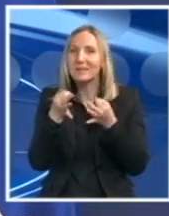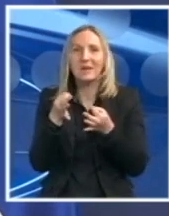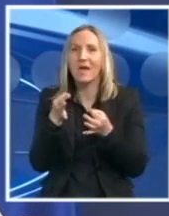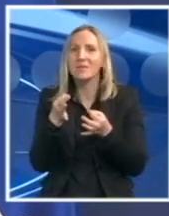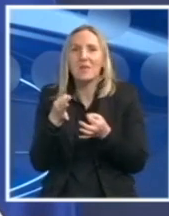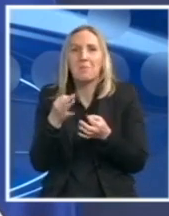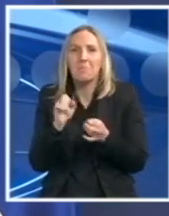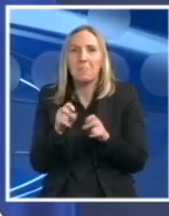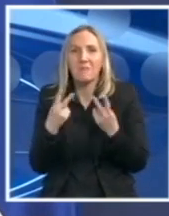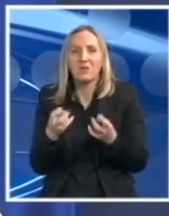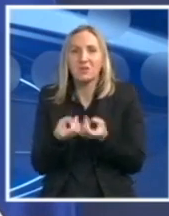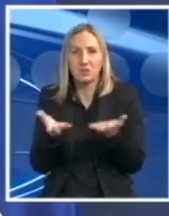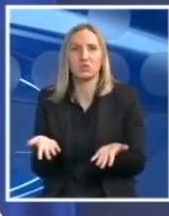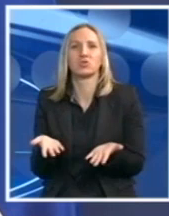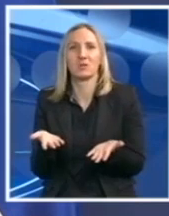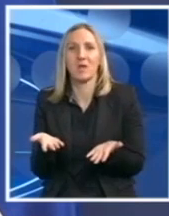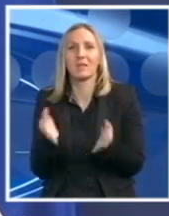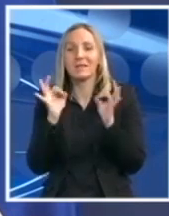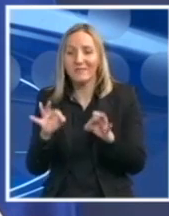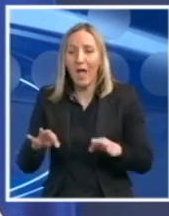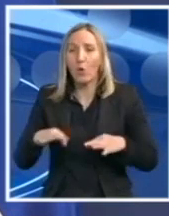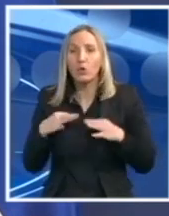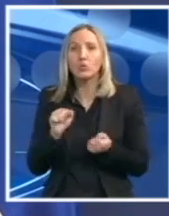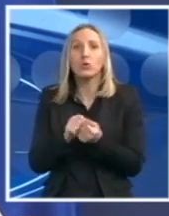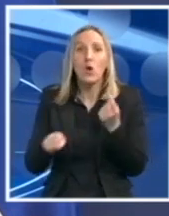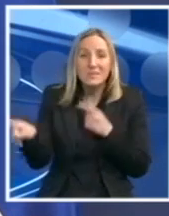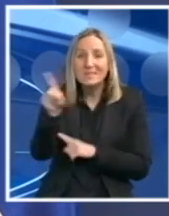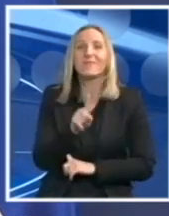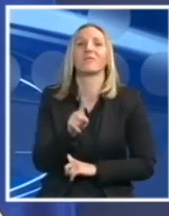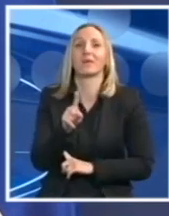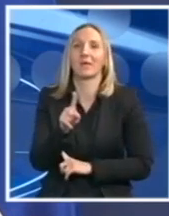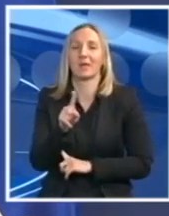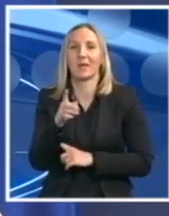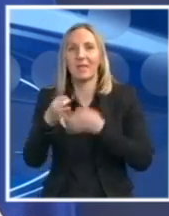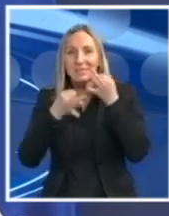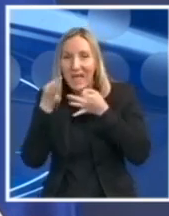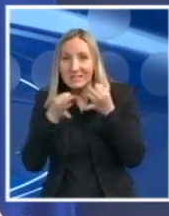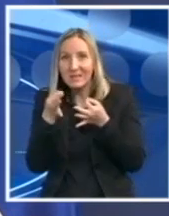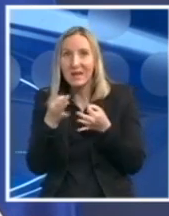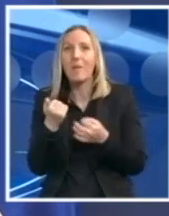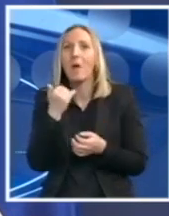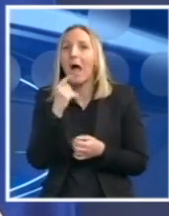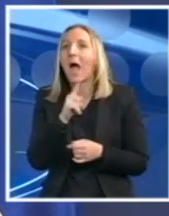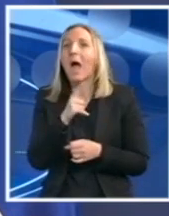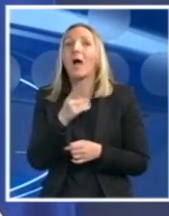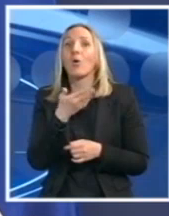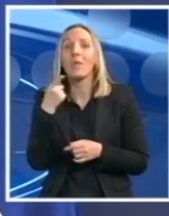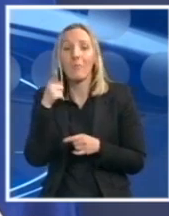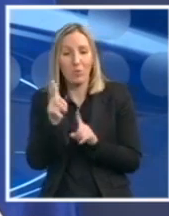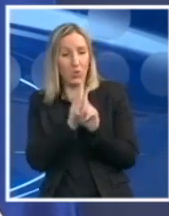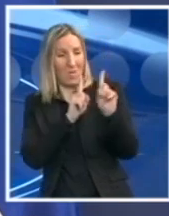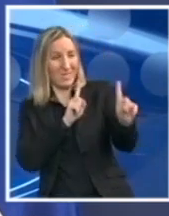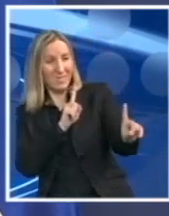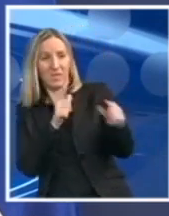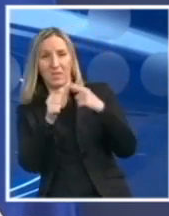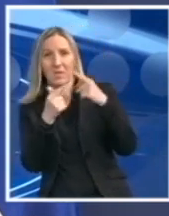znači ništa. Čak i da se svako jutro svi testiramo. Ukoliko ne bi sprovodili mere tog socijalnog